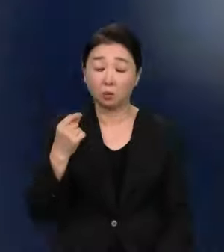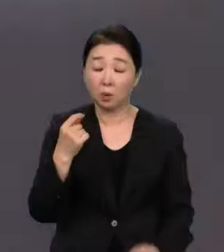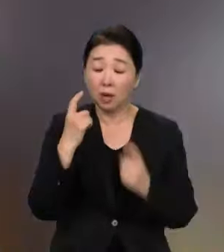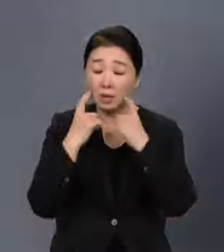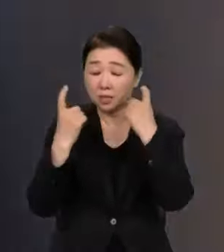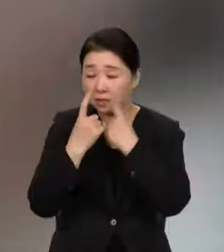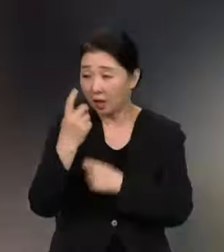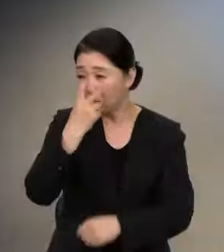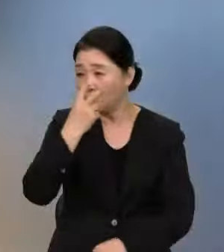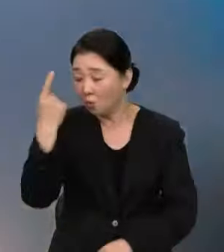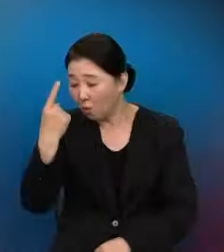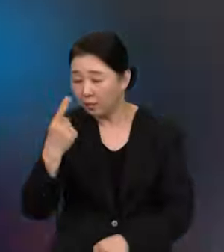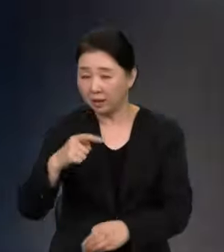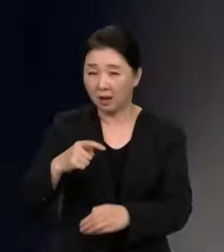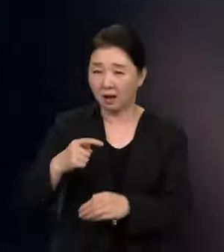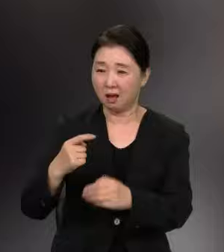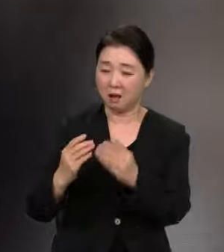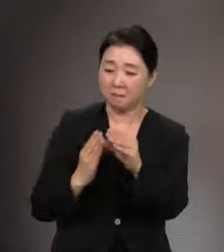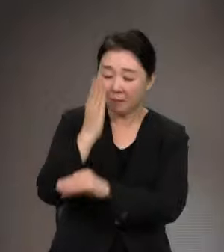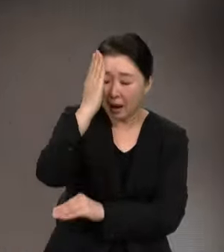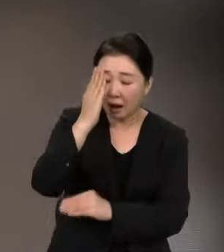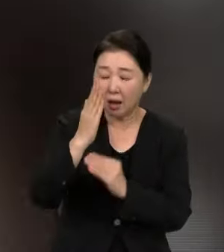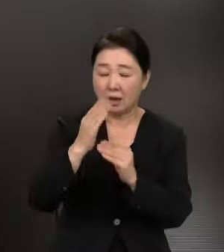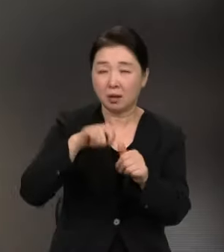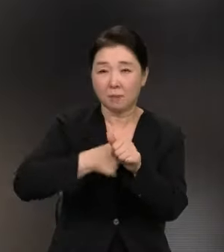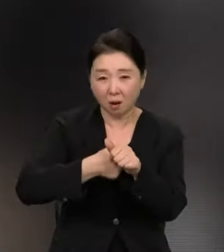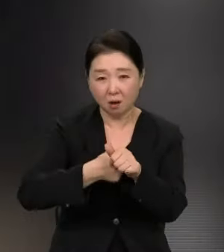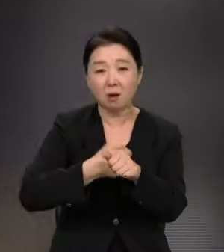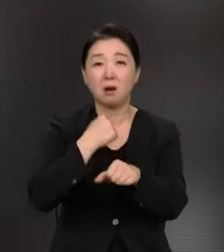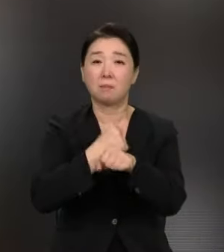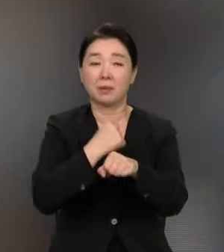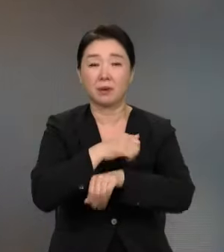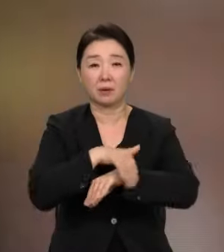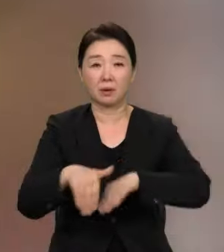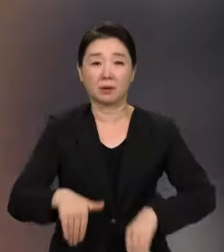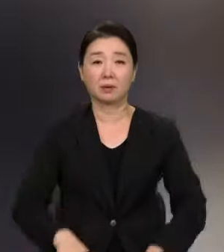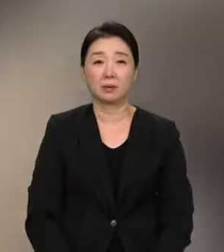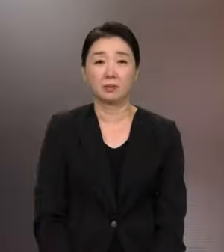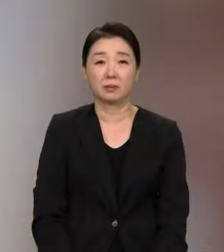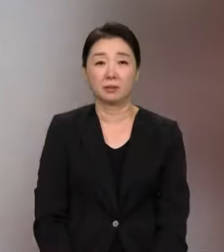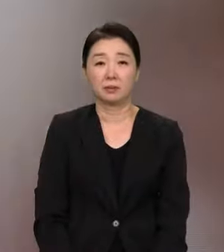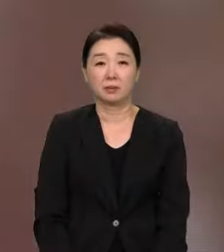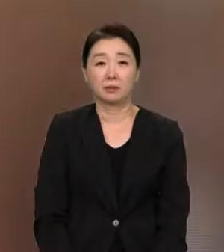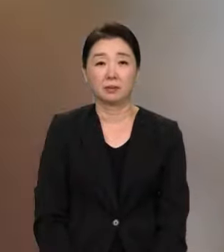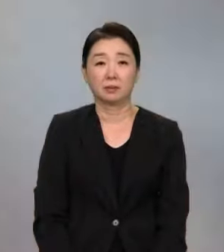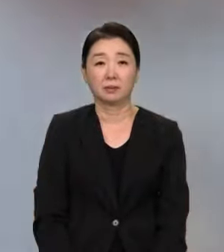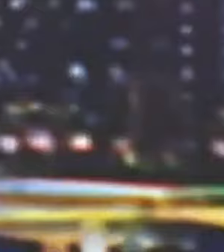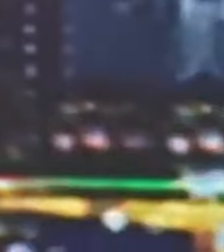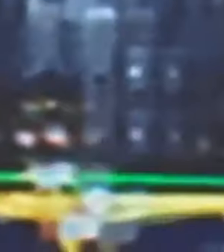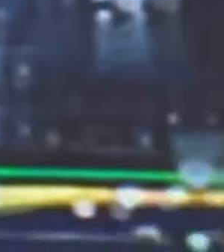경호에 대한 처벌을 강화하는 방안을 마련하겠다고 밝혔습니다. JTBC 정인아입니다.